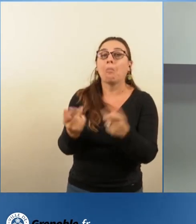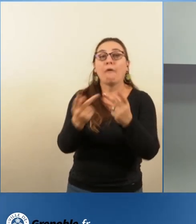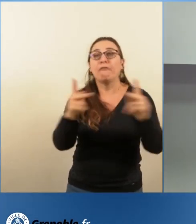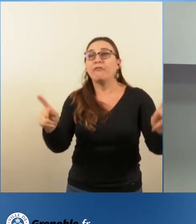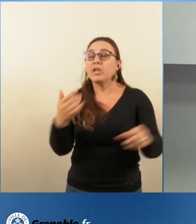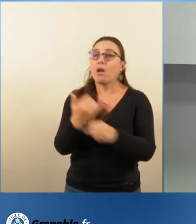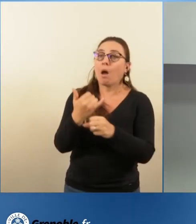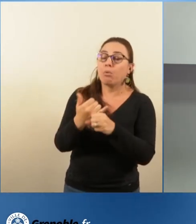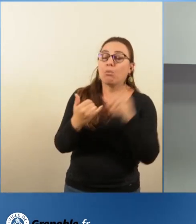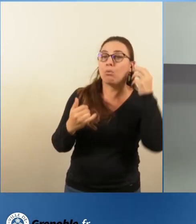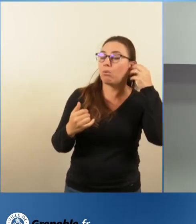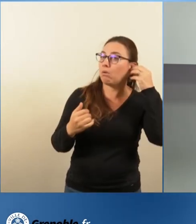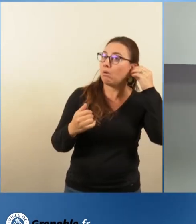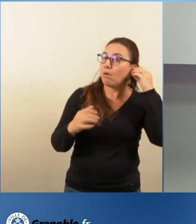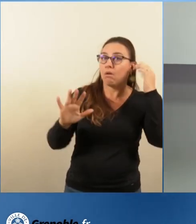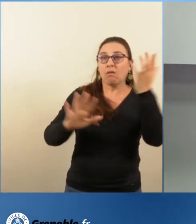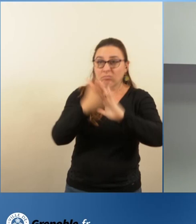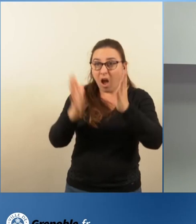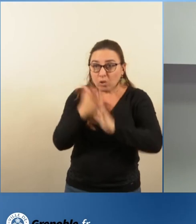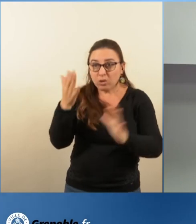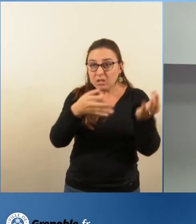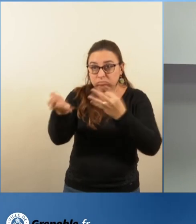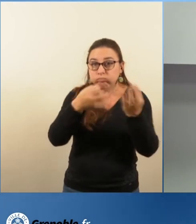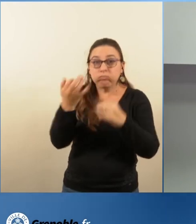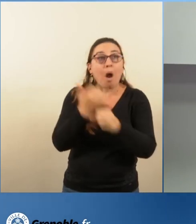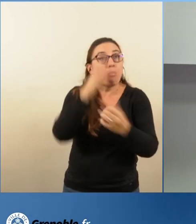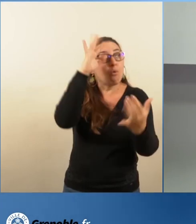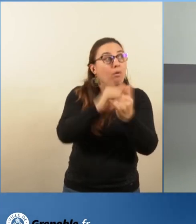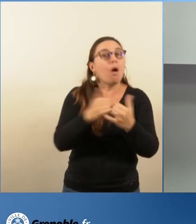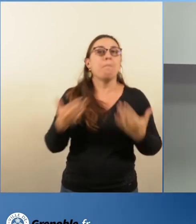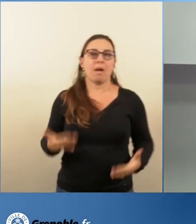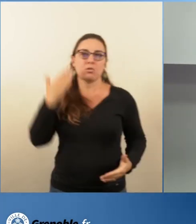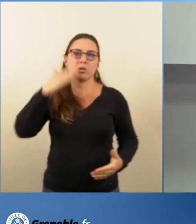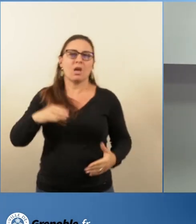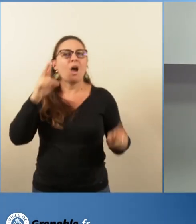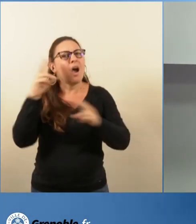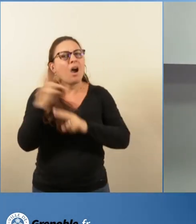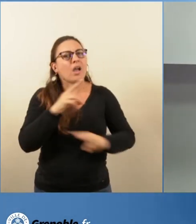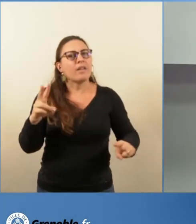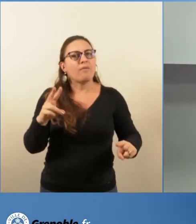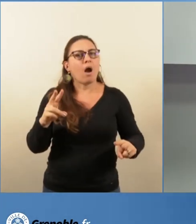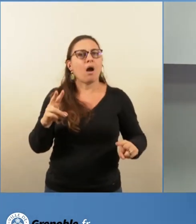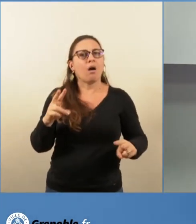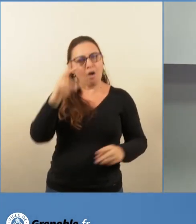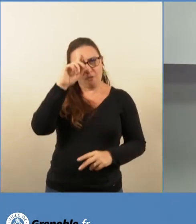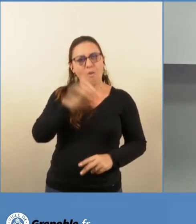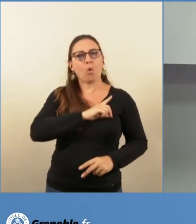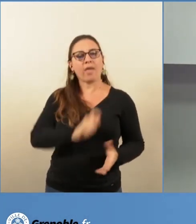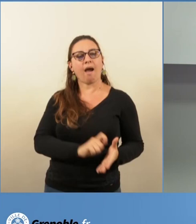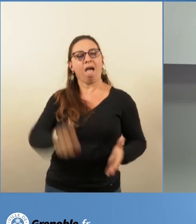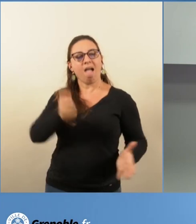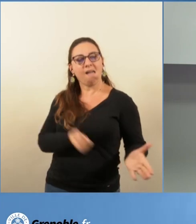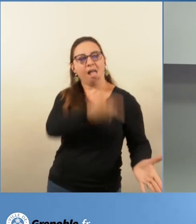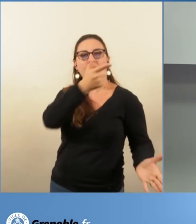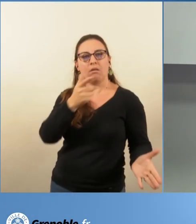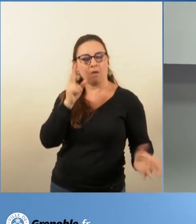vivaient encore avec des incendies réguliers je parle pas ici des questions d'incendie volontaires évidemment qui sont un tout autre